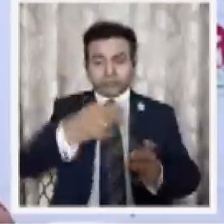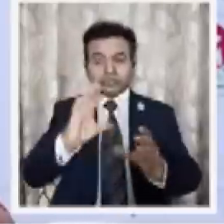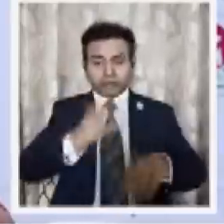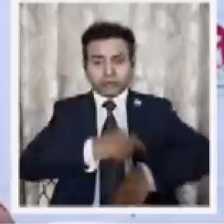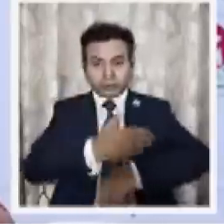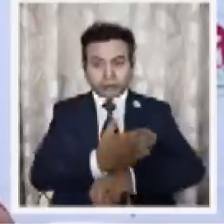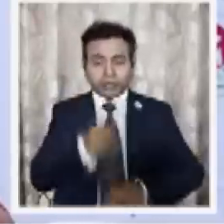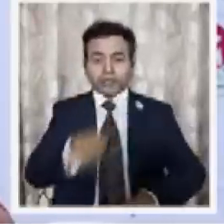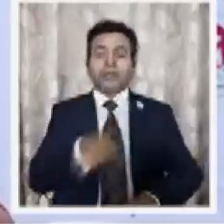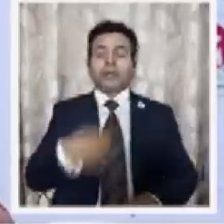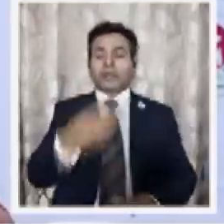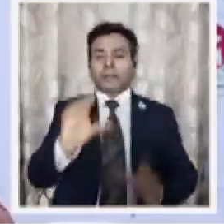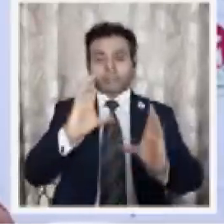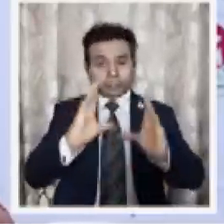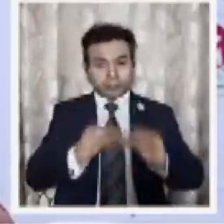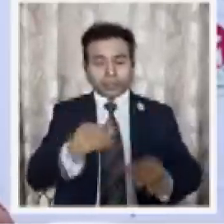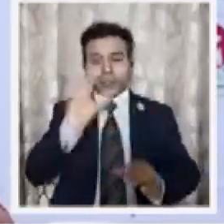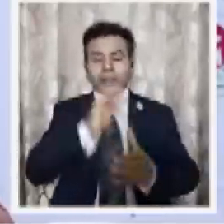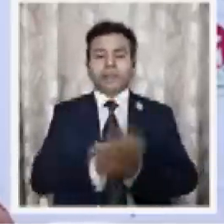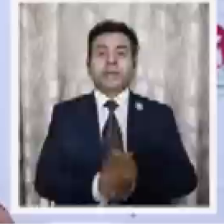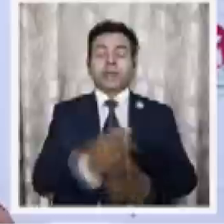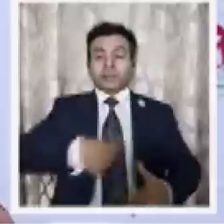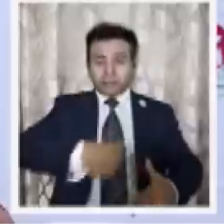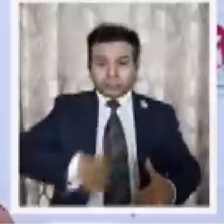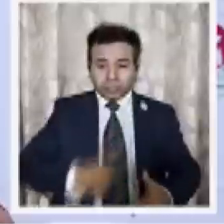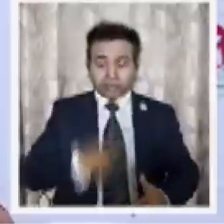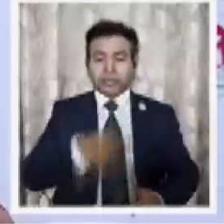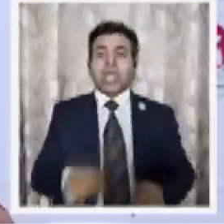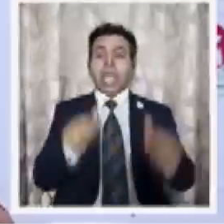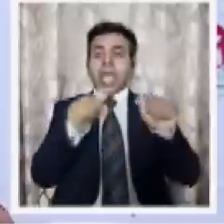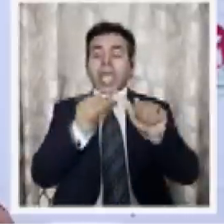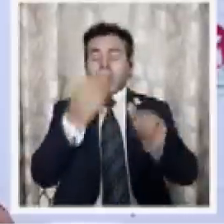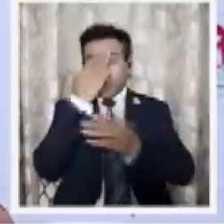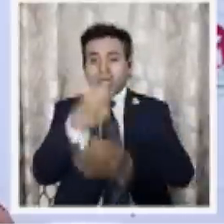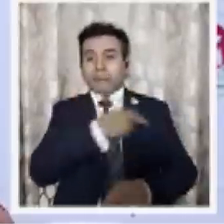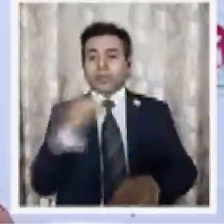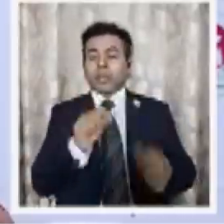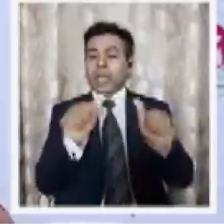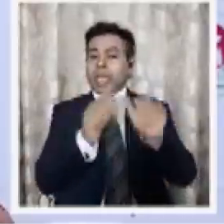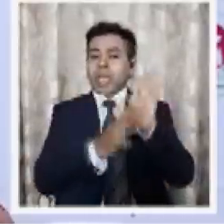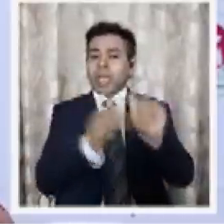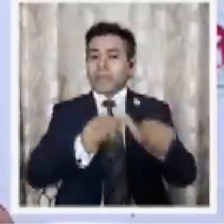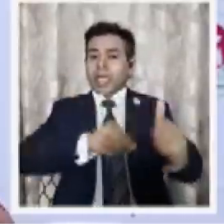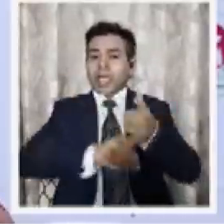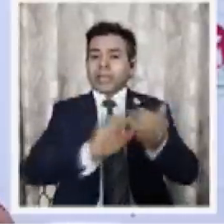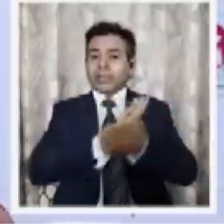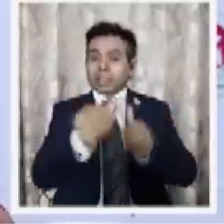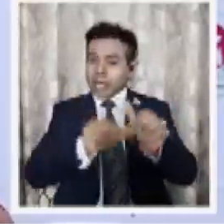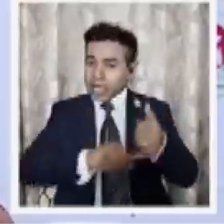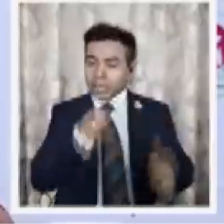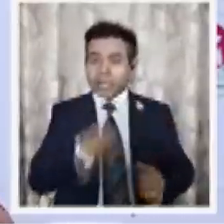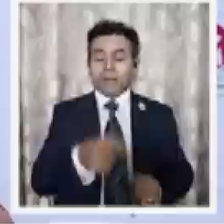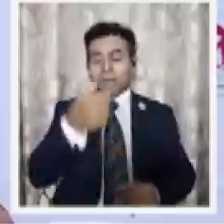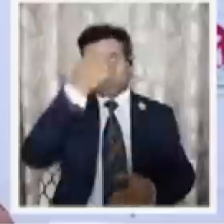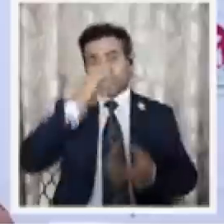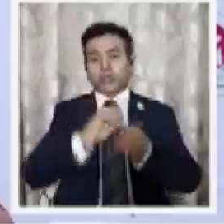বন্যার সময় বিভিন্ন প্রকার পানিবাহিত রোগ যেমন ডায়রিয়া, আমাশয়, জন্ডিস ইত্যাদি রোগ থেকে রক্ষা পাওয়ার জন্য সবসময় খাবার